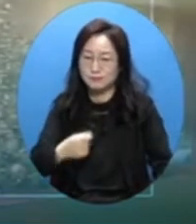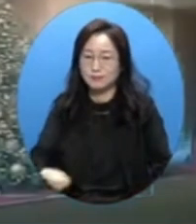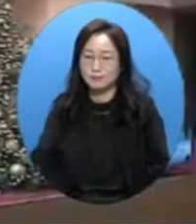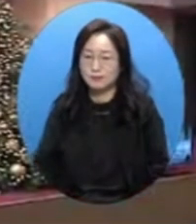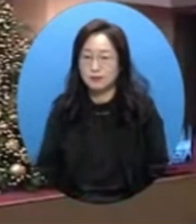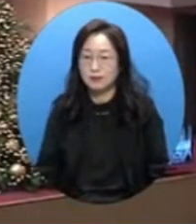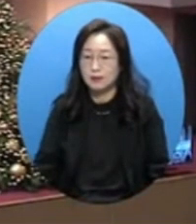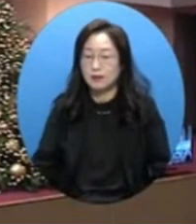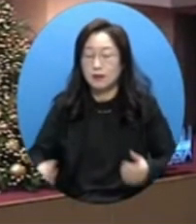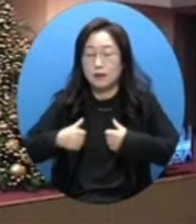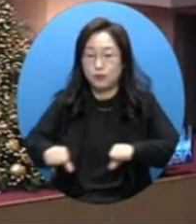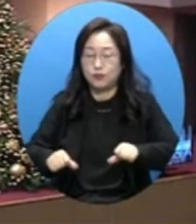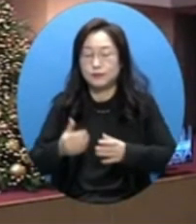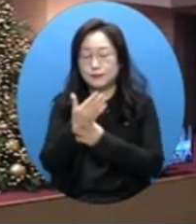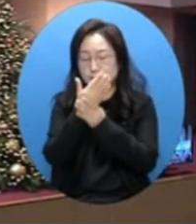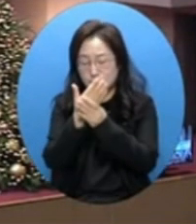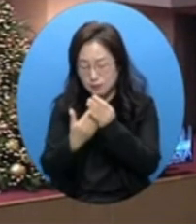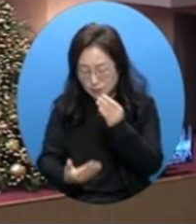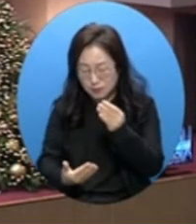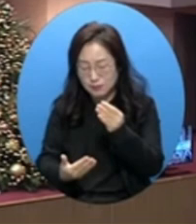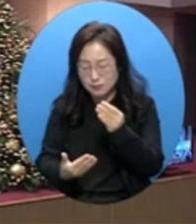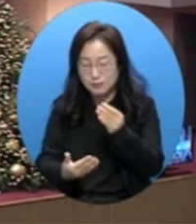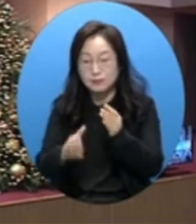것을 포기하고 절망 가운데 앉아있을 때